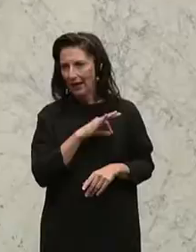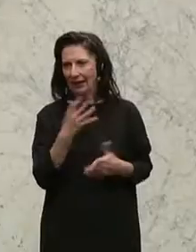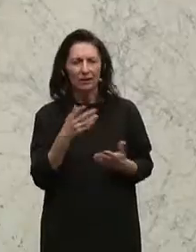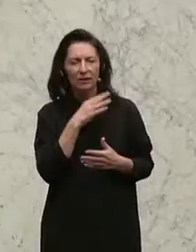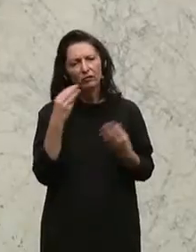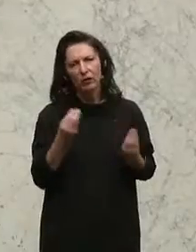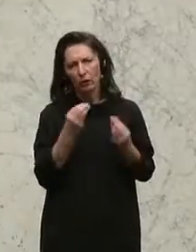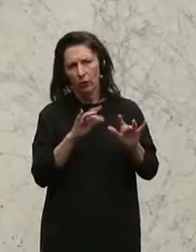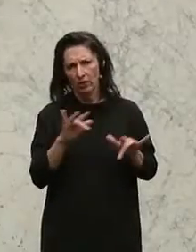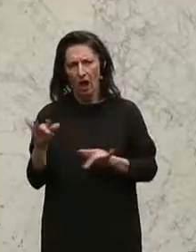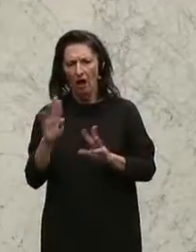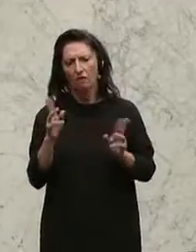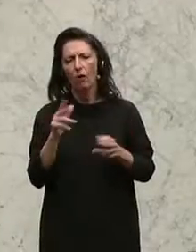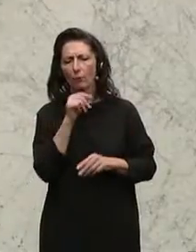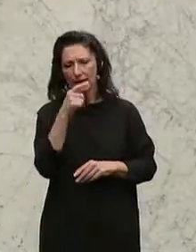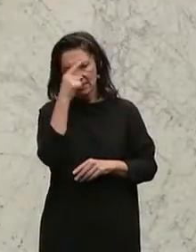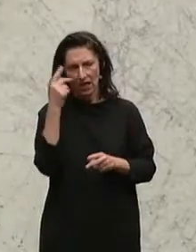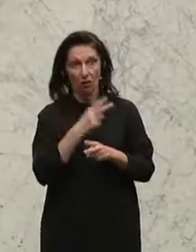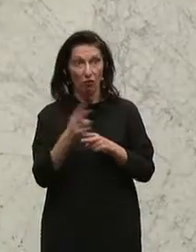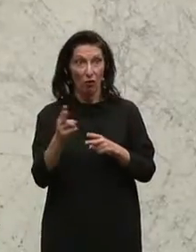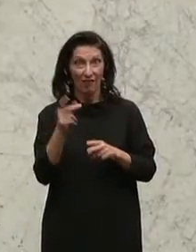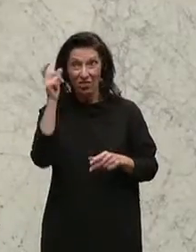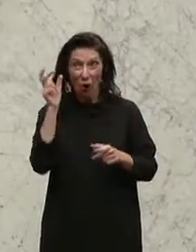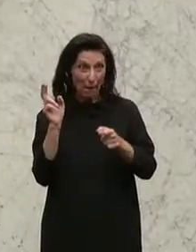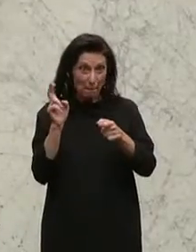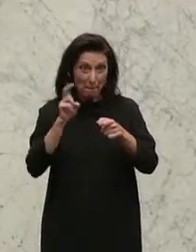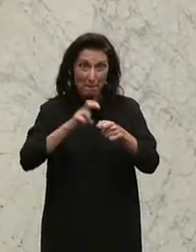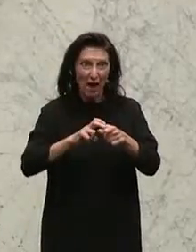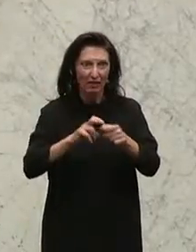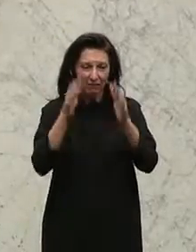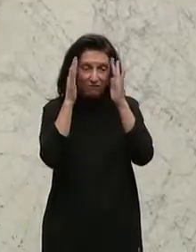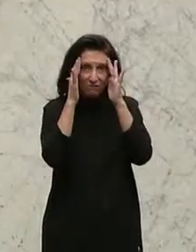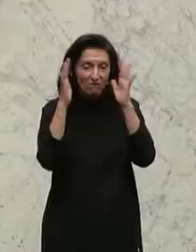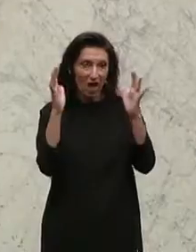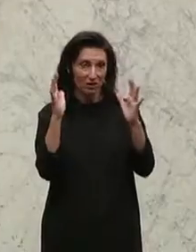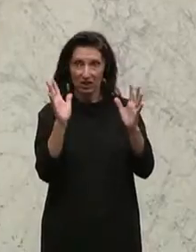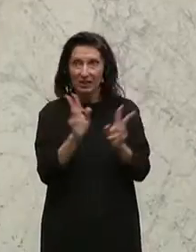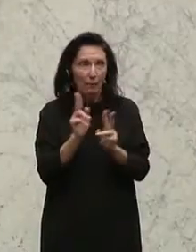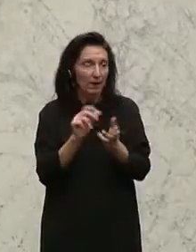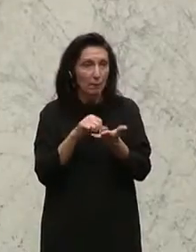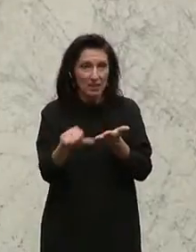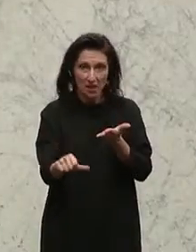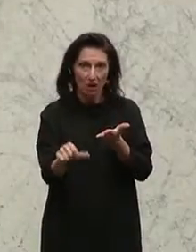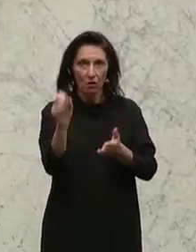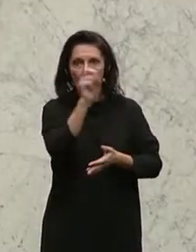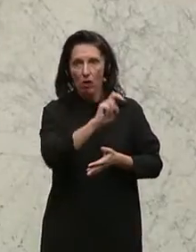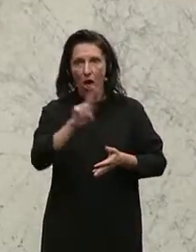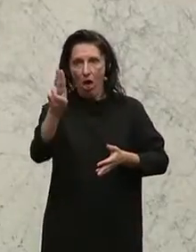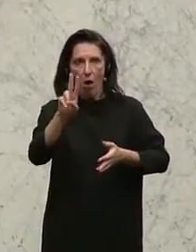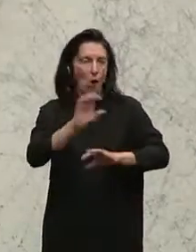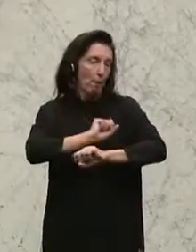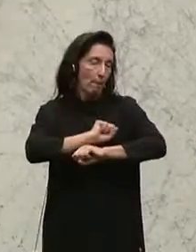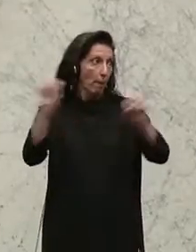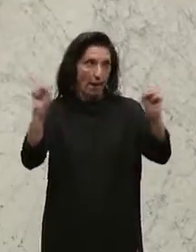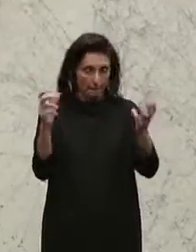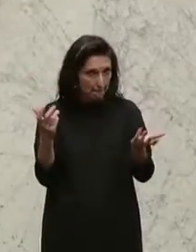dass dieser Beitritt meiner Ansicht nach ein Wahnsinn wäre, dass er nicht finanzierbar ist, dass er die Europäische Union endgültig in die Luft sprengen würde,